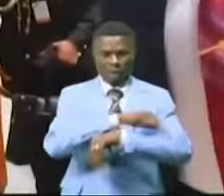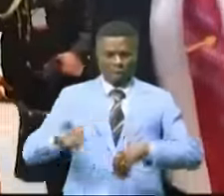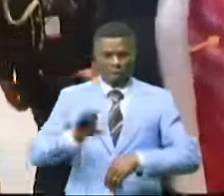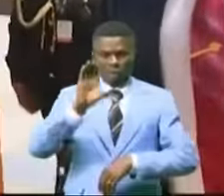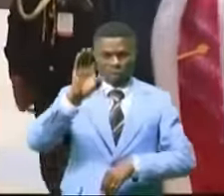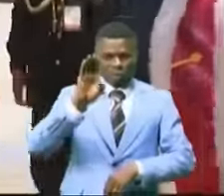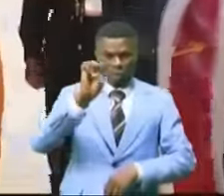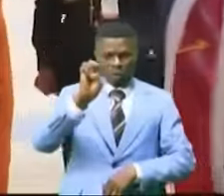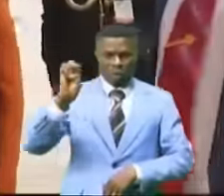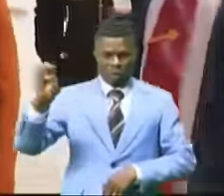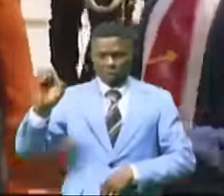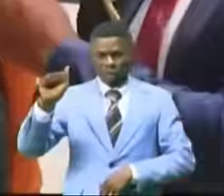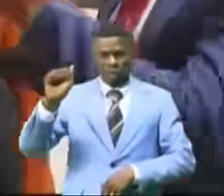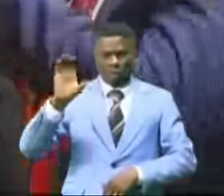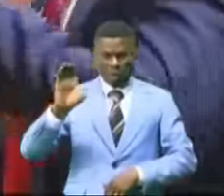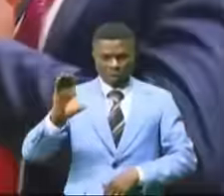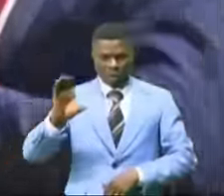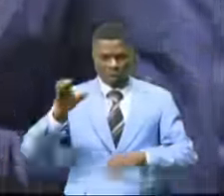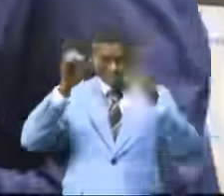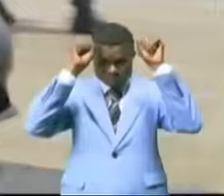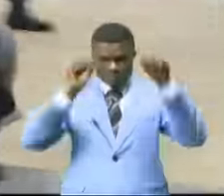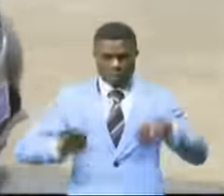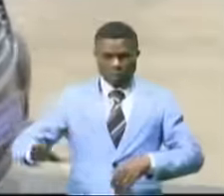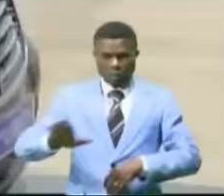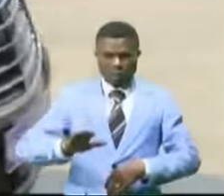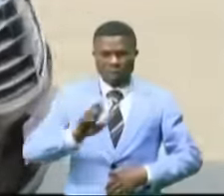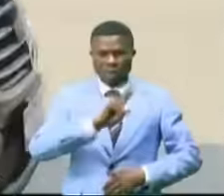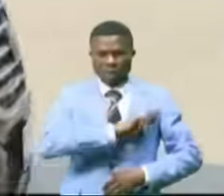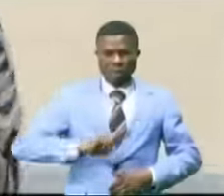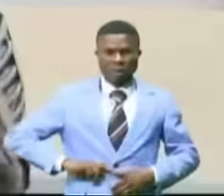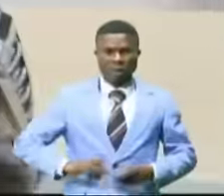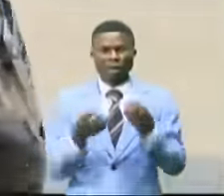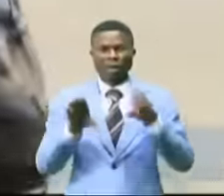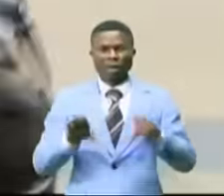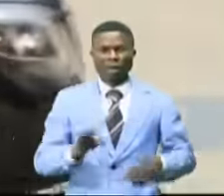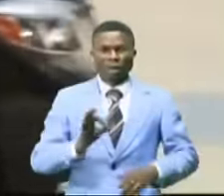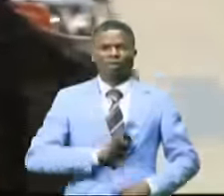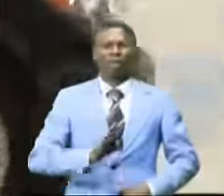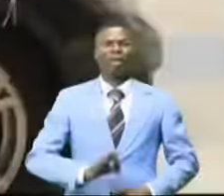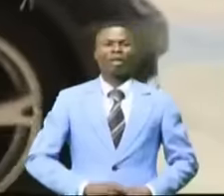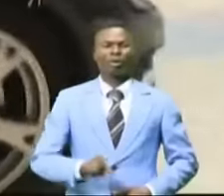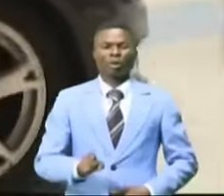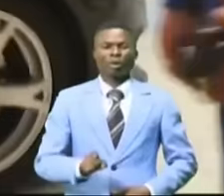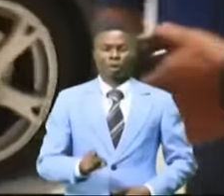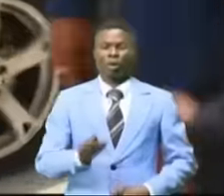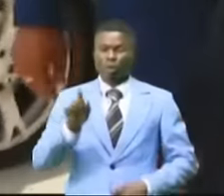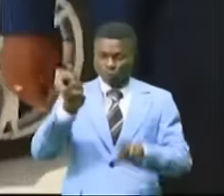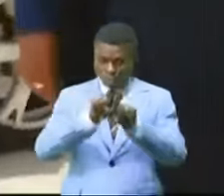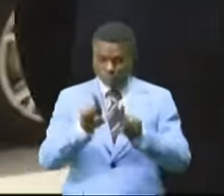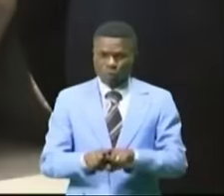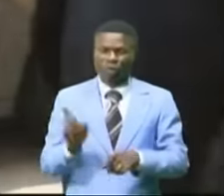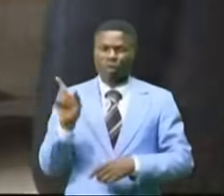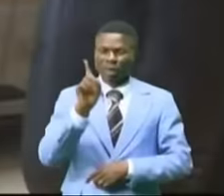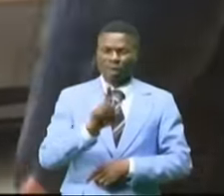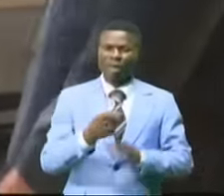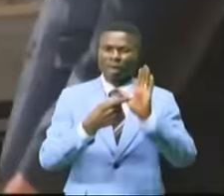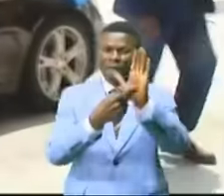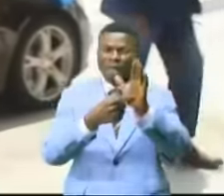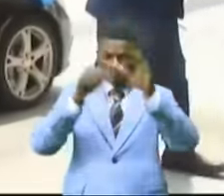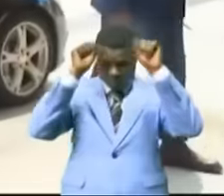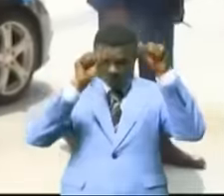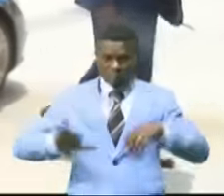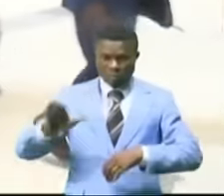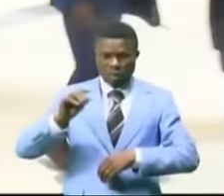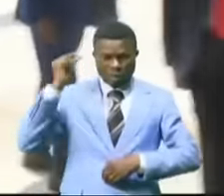tournante de la CEAC. Le président de la République démocratique du Congo, Félix Antoine Tshisekedi Tshilombo, lui a présenté au chef d'État